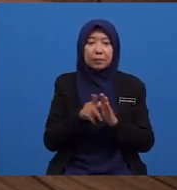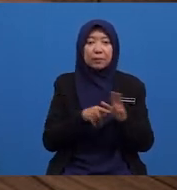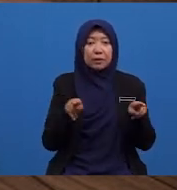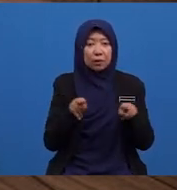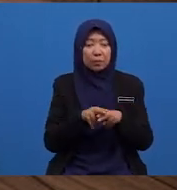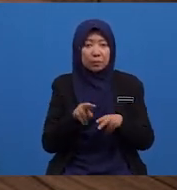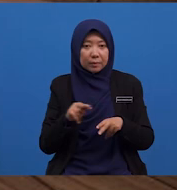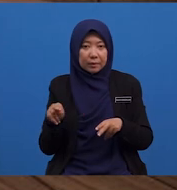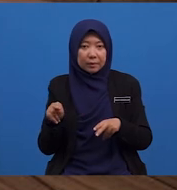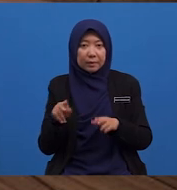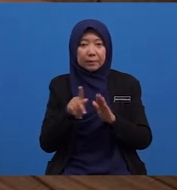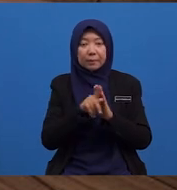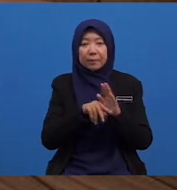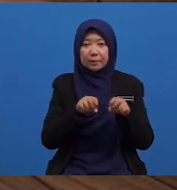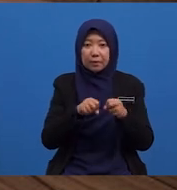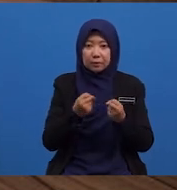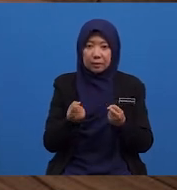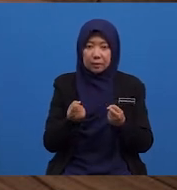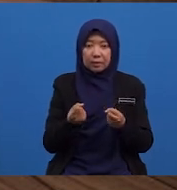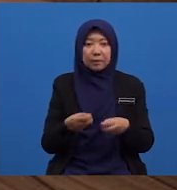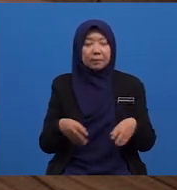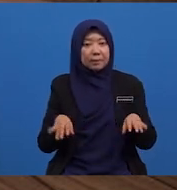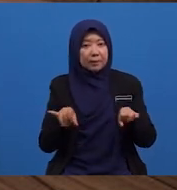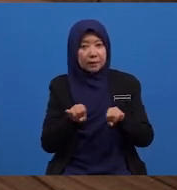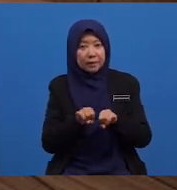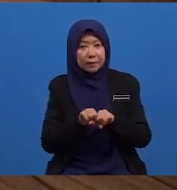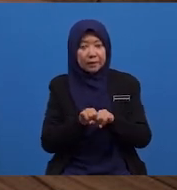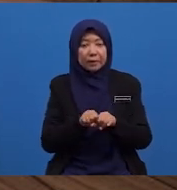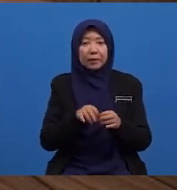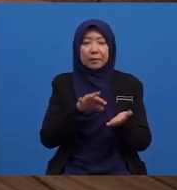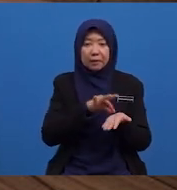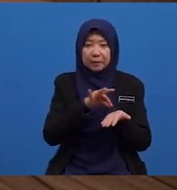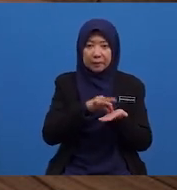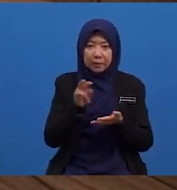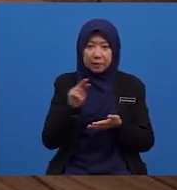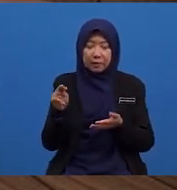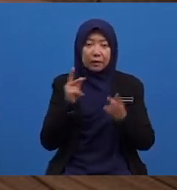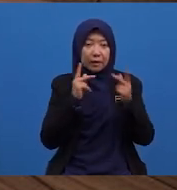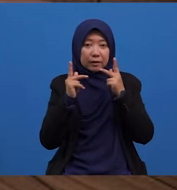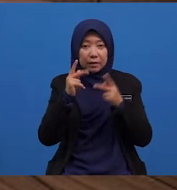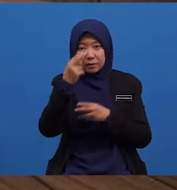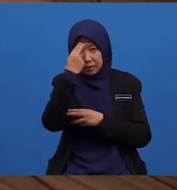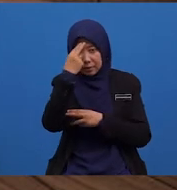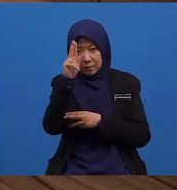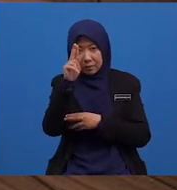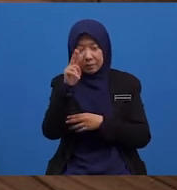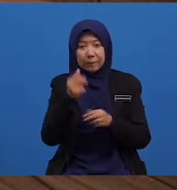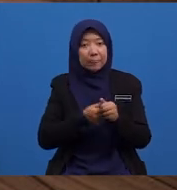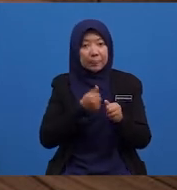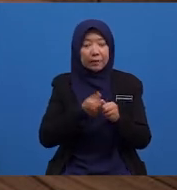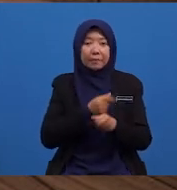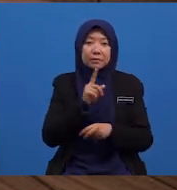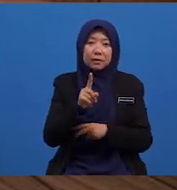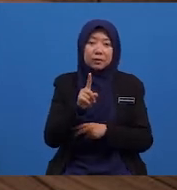perumpamaan, pepatah, bidalan, perbilangan dan kata-kata hikmat. Setiap